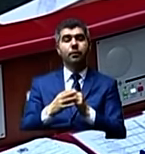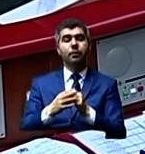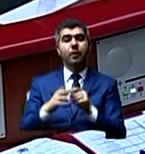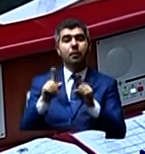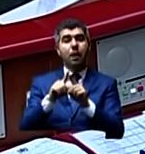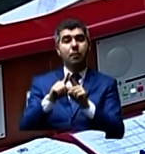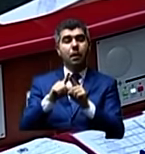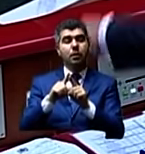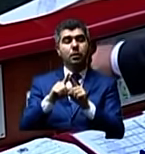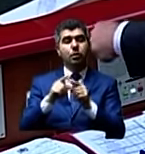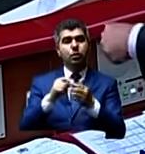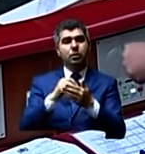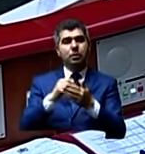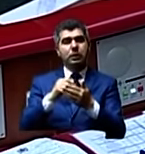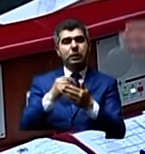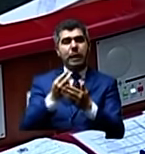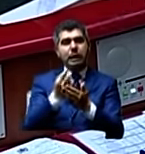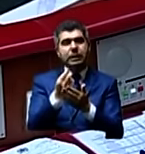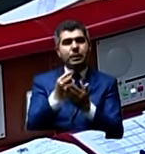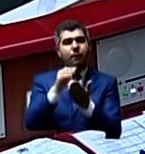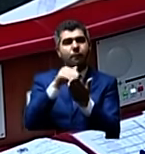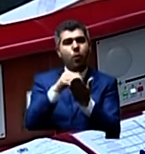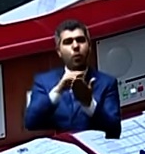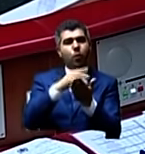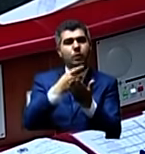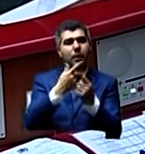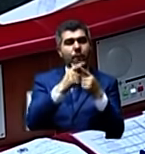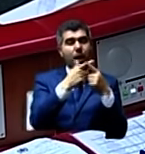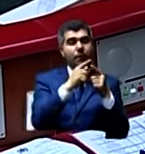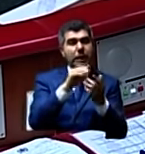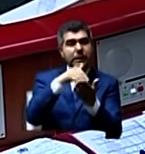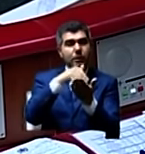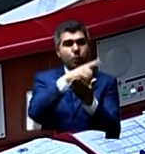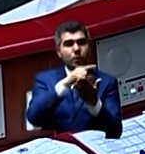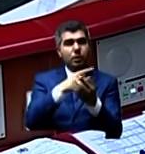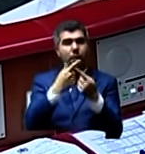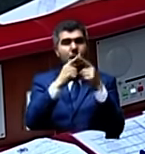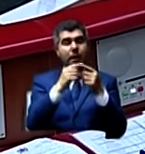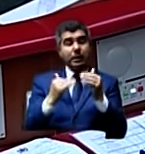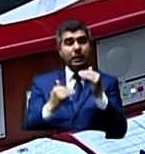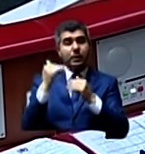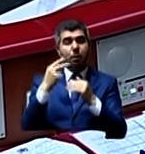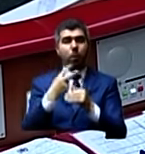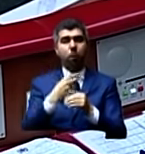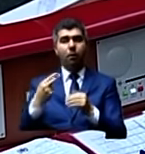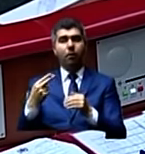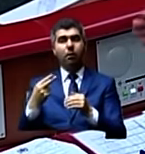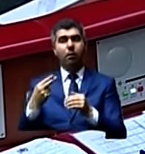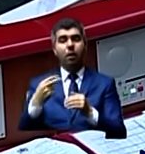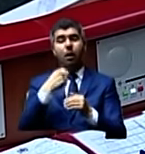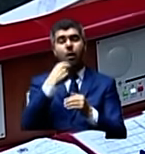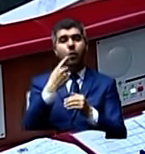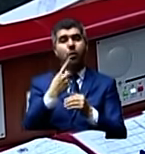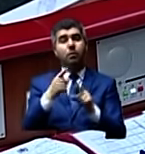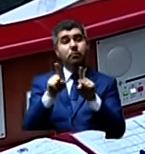الحبوب، لأنه مراقبين، لأنه كاين اللي كتراقبوا اللي كتحدد ليه الدولة الأسعار، وكاين اللي حر